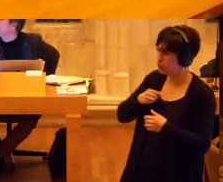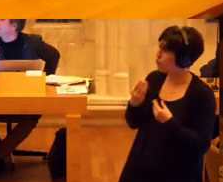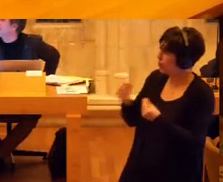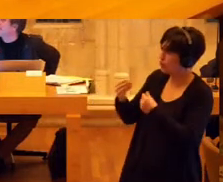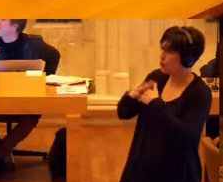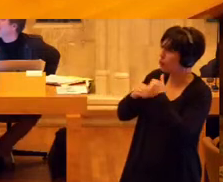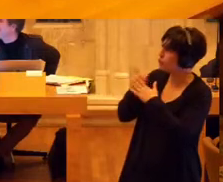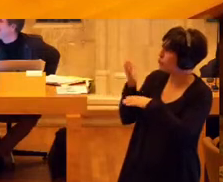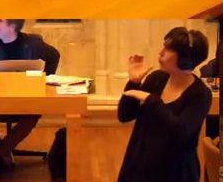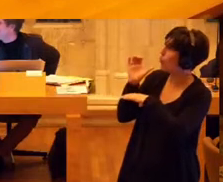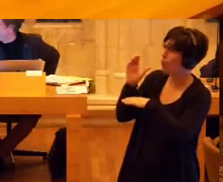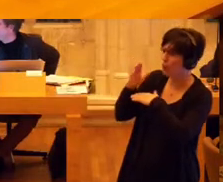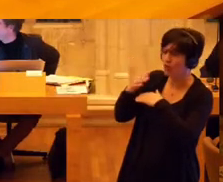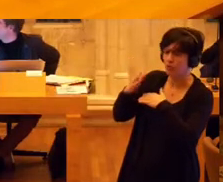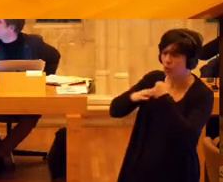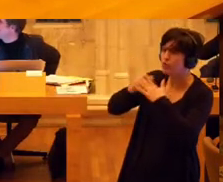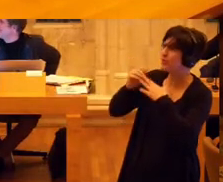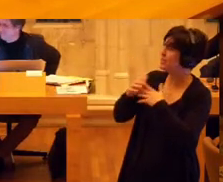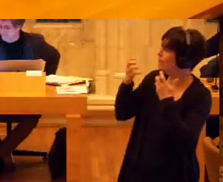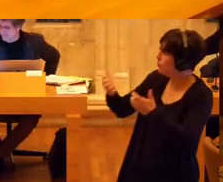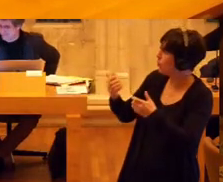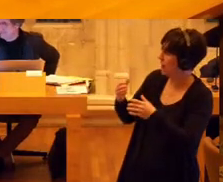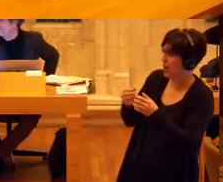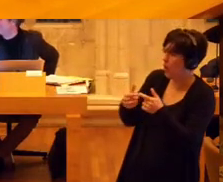sur ce point, on sera d'accord. Exactement. Merci.